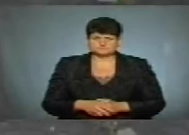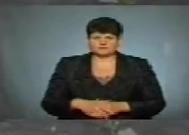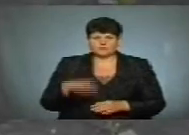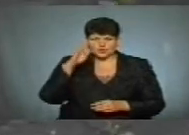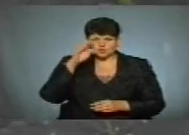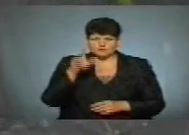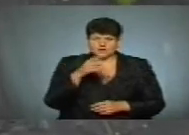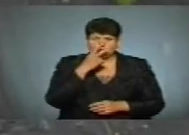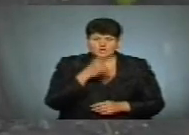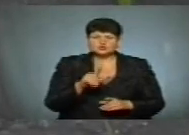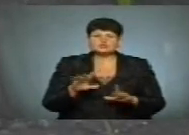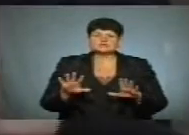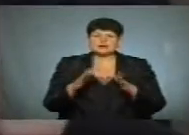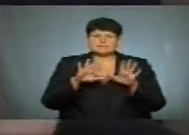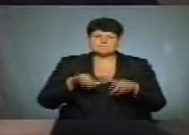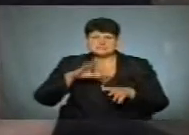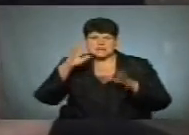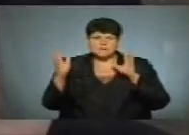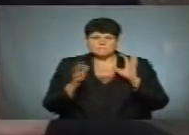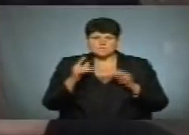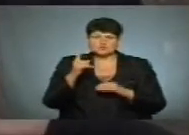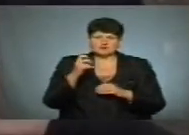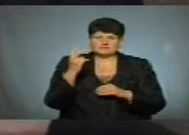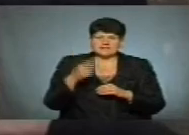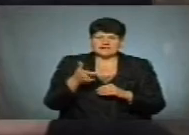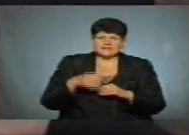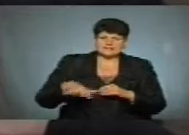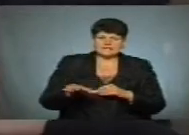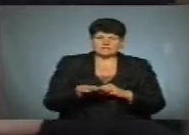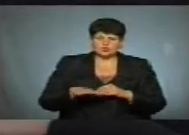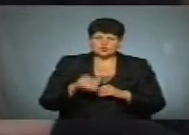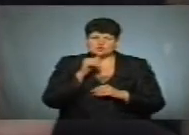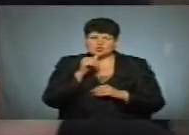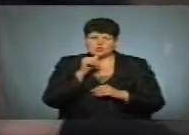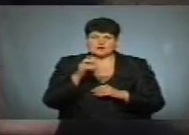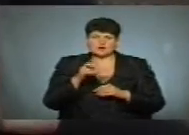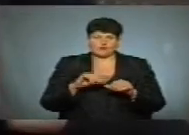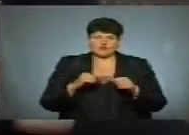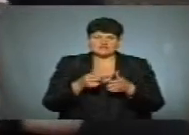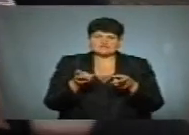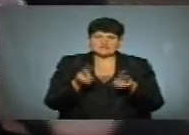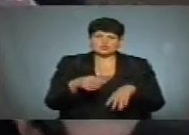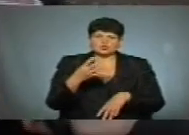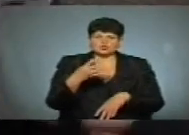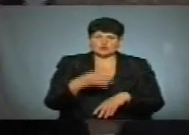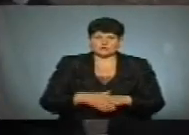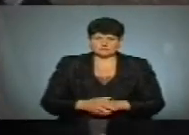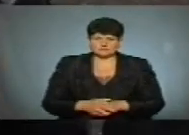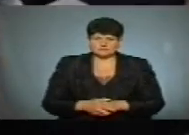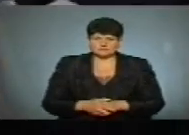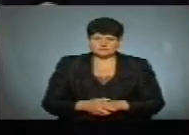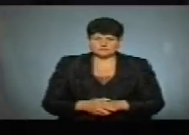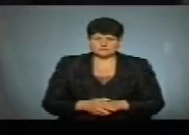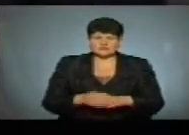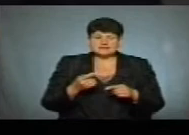Чоловік показує, що сталося після бурі. Каже, зі 120 гектарів площ цукрових буряків залишилося 40.